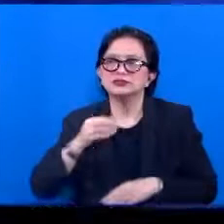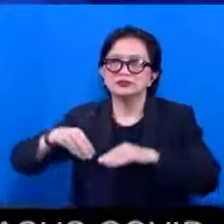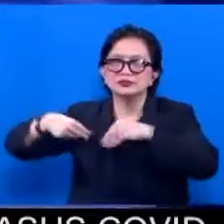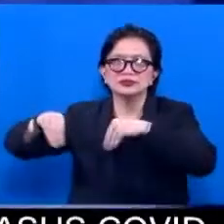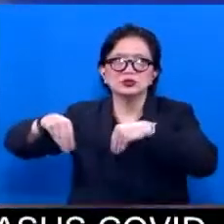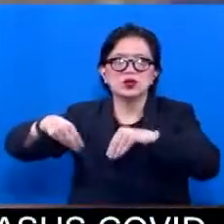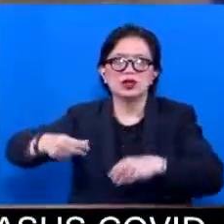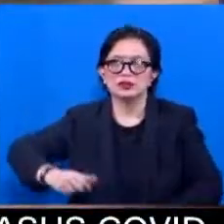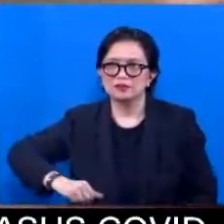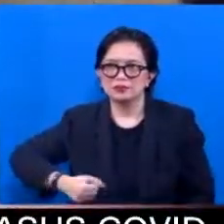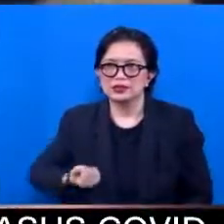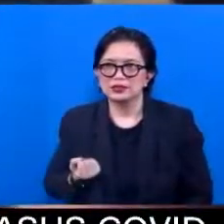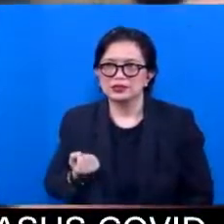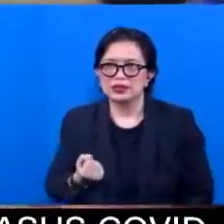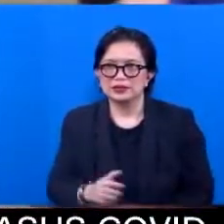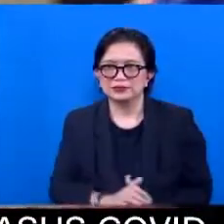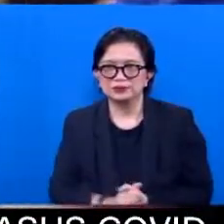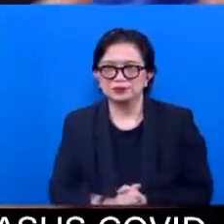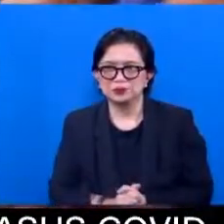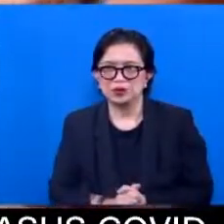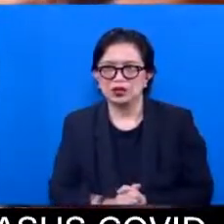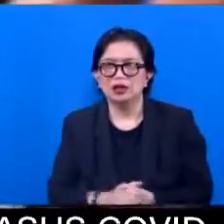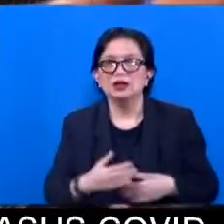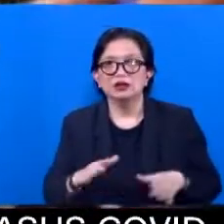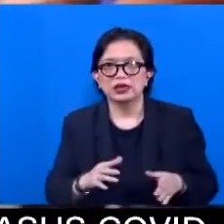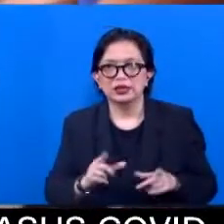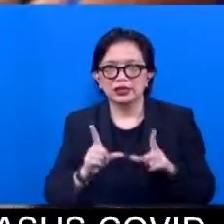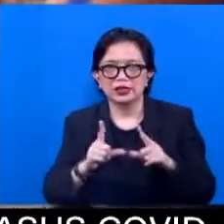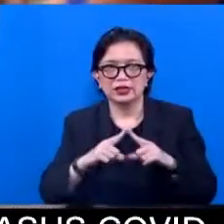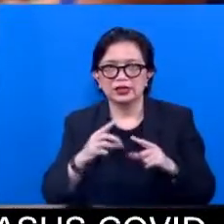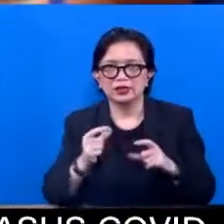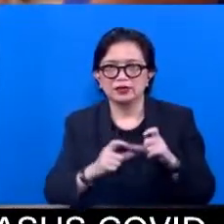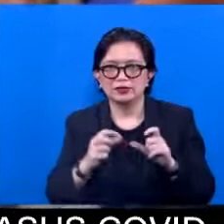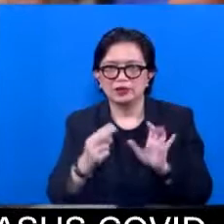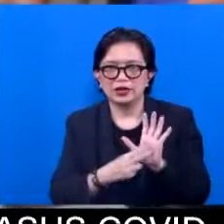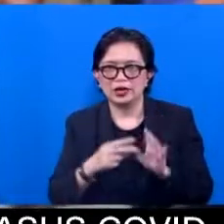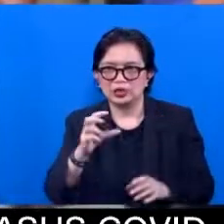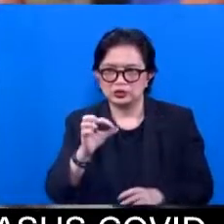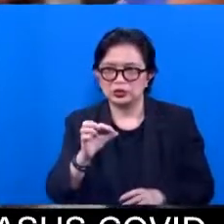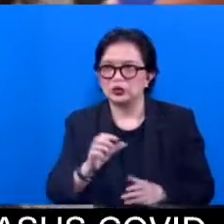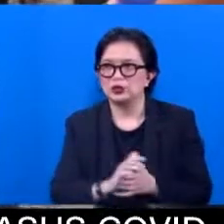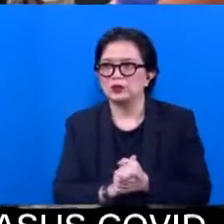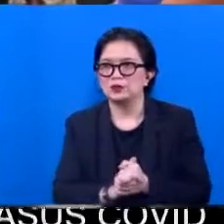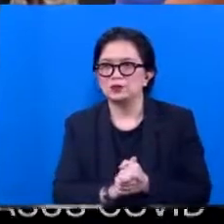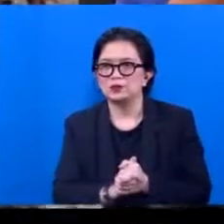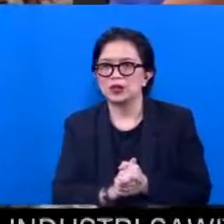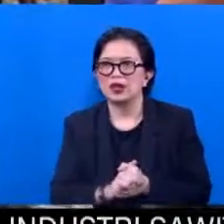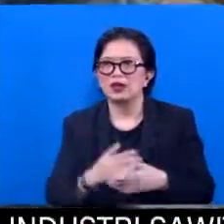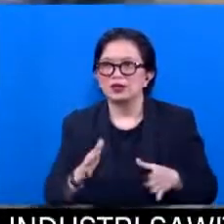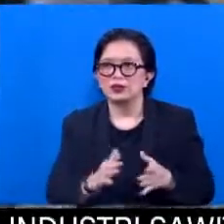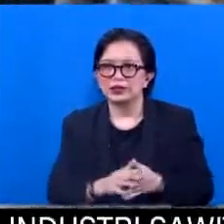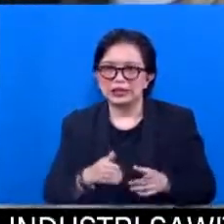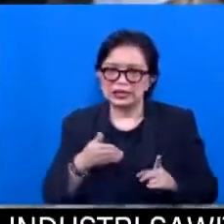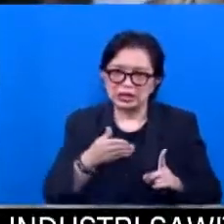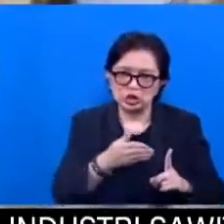Namun kali ini, Warsono tidak membawa kambing. Warsono berangkat ke pasar untuk mencoba peruntungan menjualkan kambing temannya.